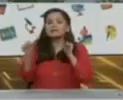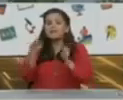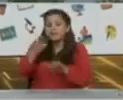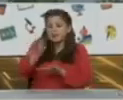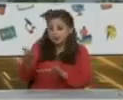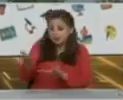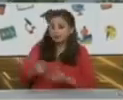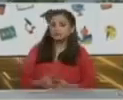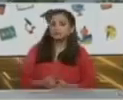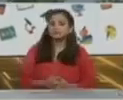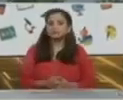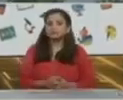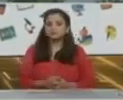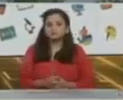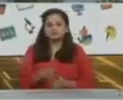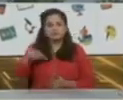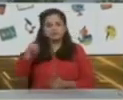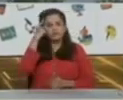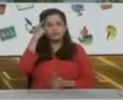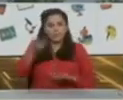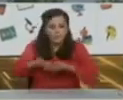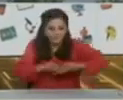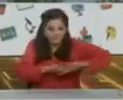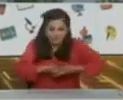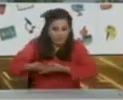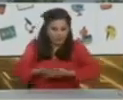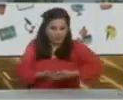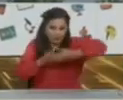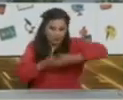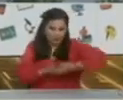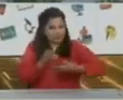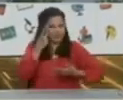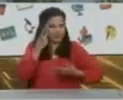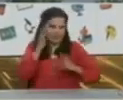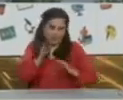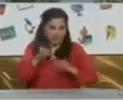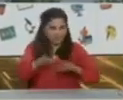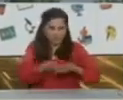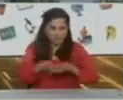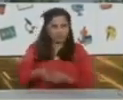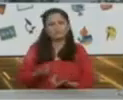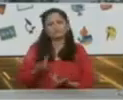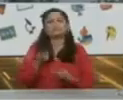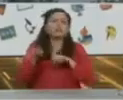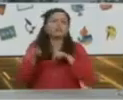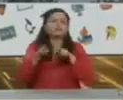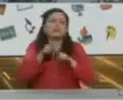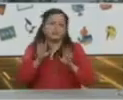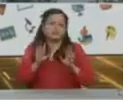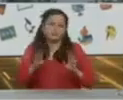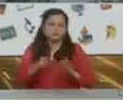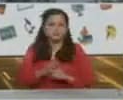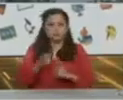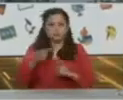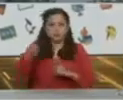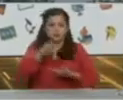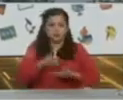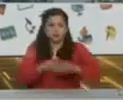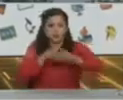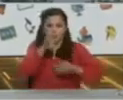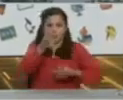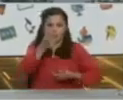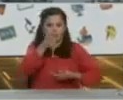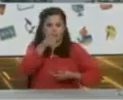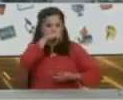आप उसको गोद में लेते थे। मान लीजिए आपकी जेब में पेन